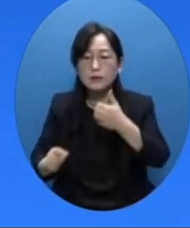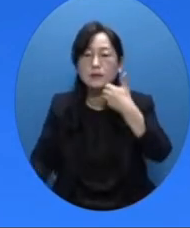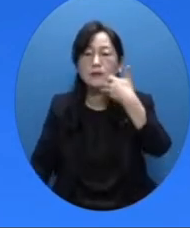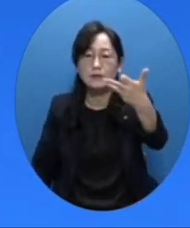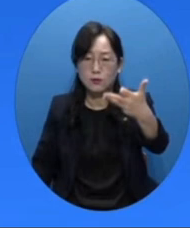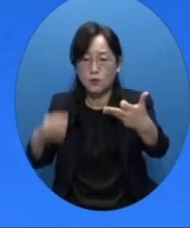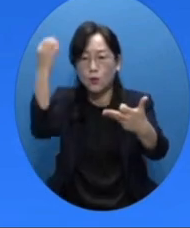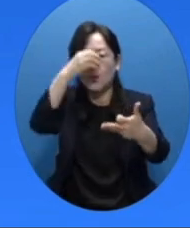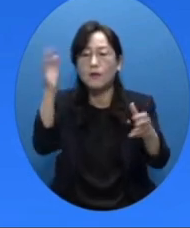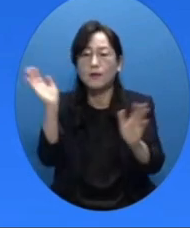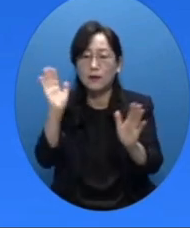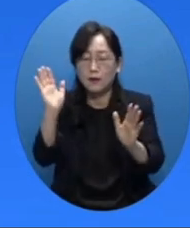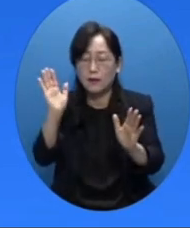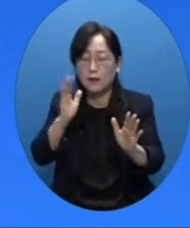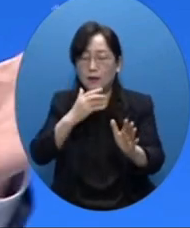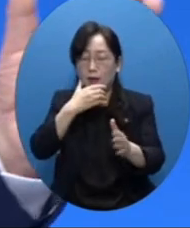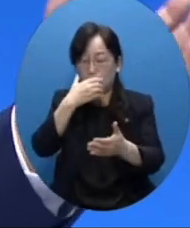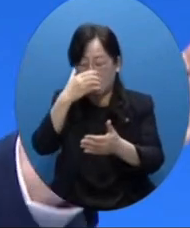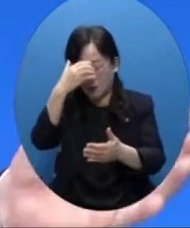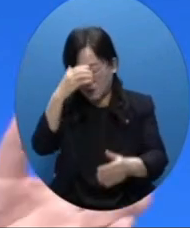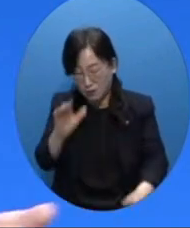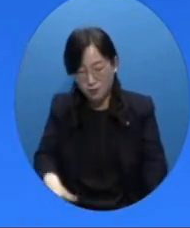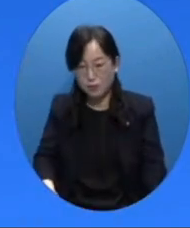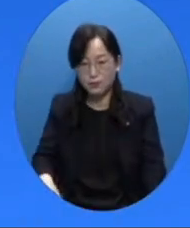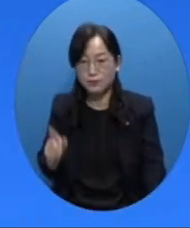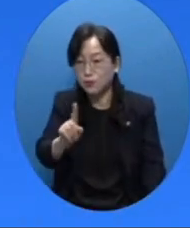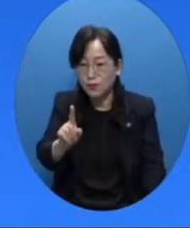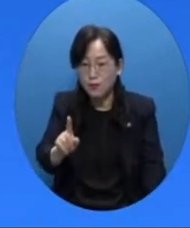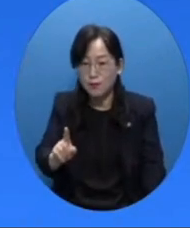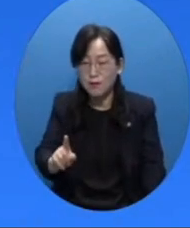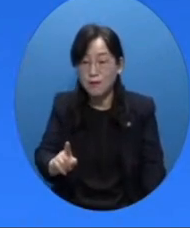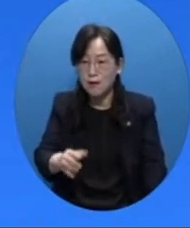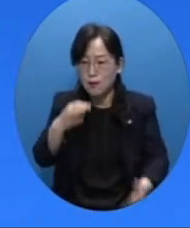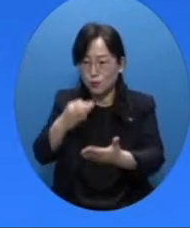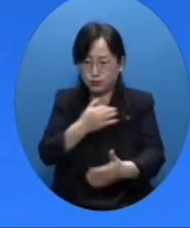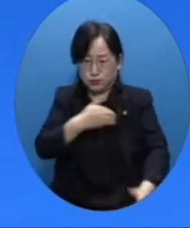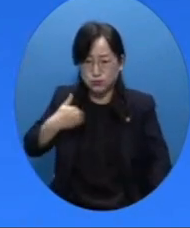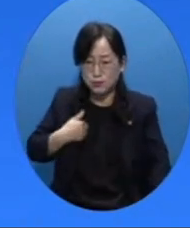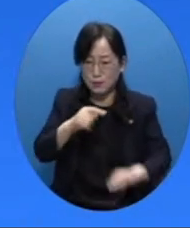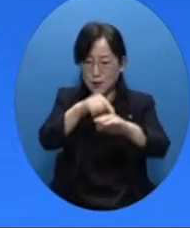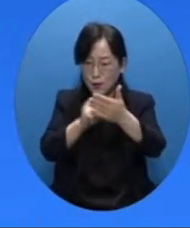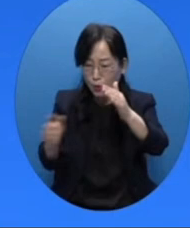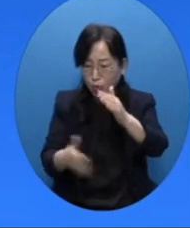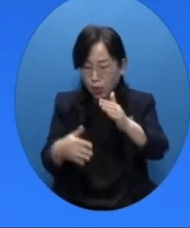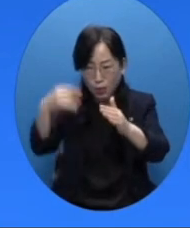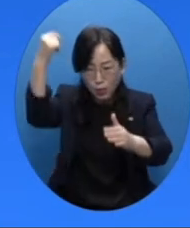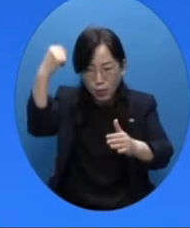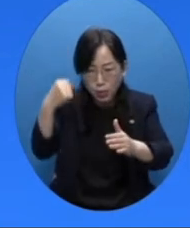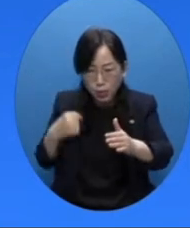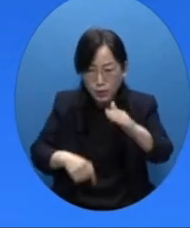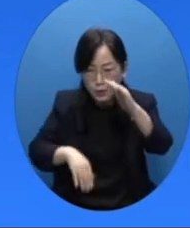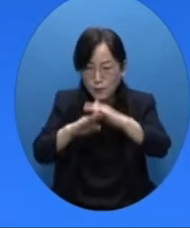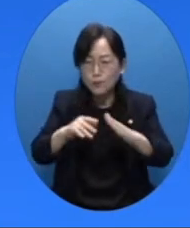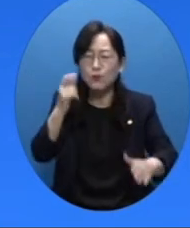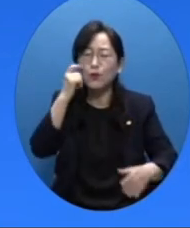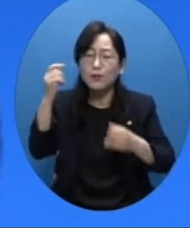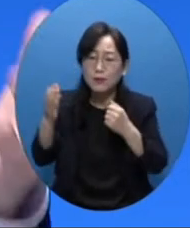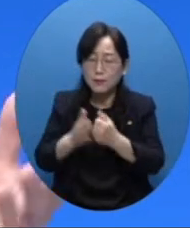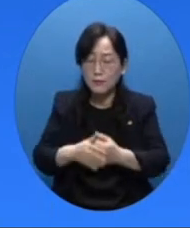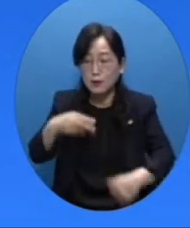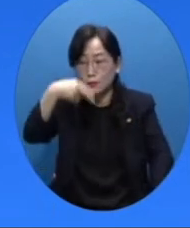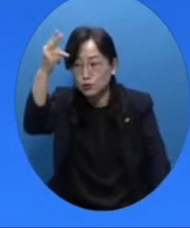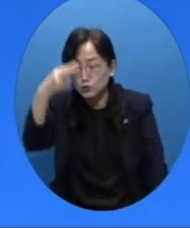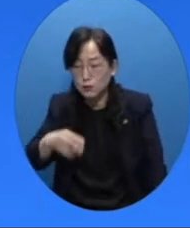이 사회가 시작하게 된 것은 무지를 품이 하므로 있지만 마음의 공허함을 채울 수 없기 때문에 자꾸 이란 술